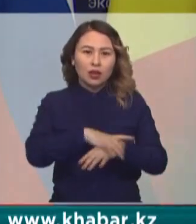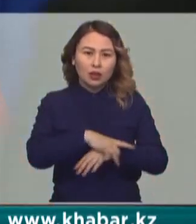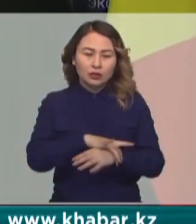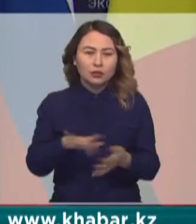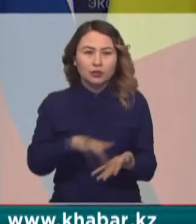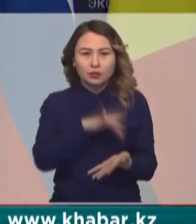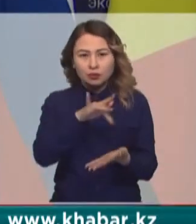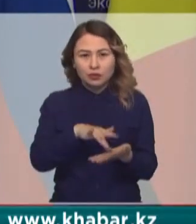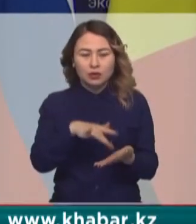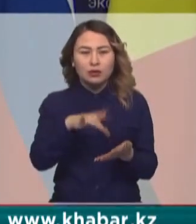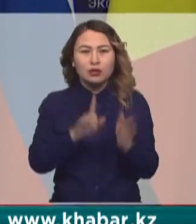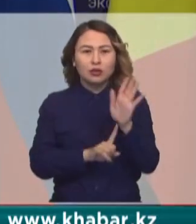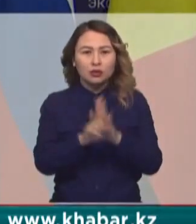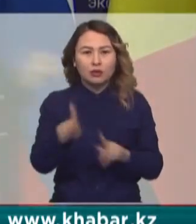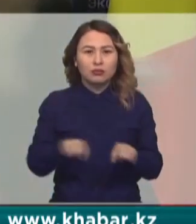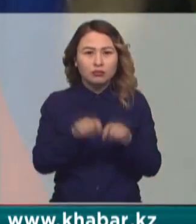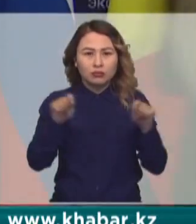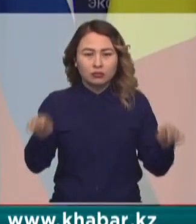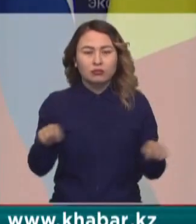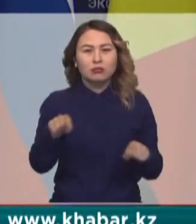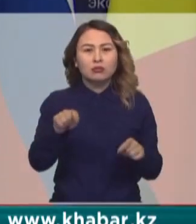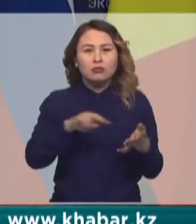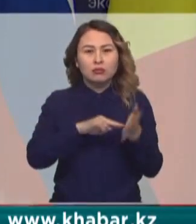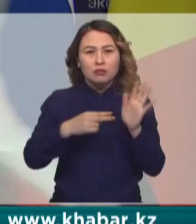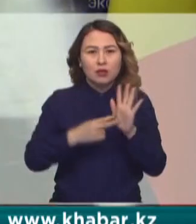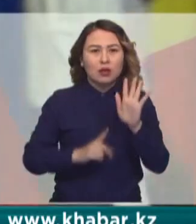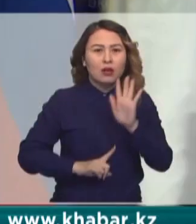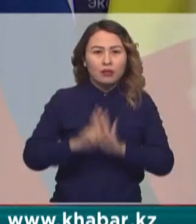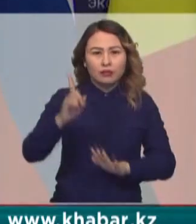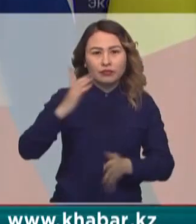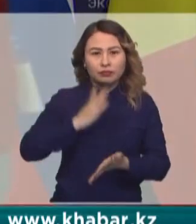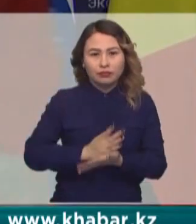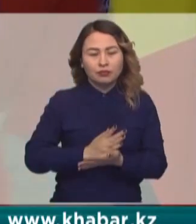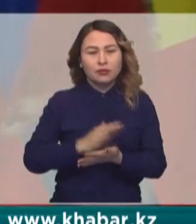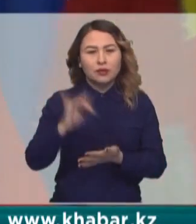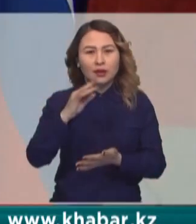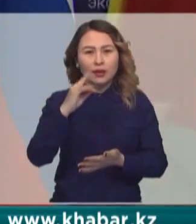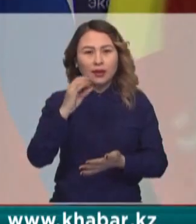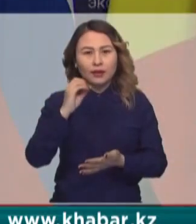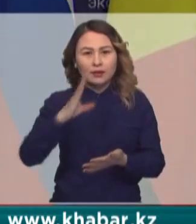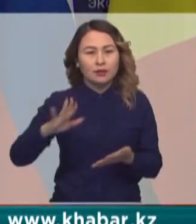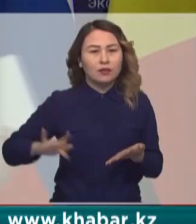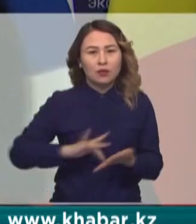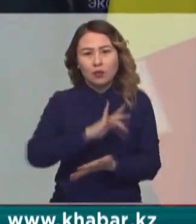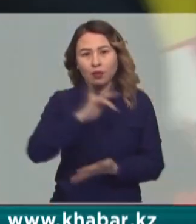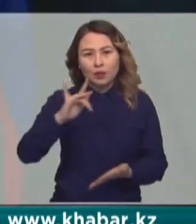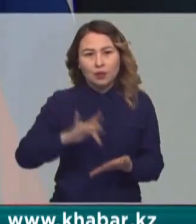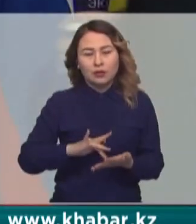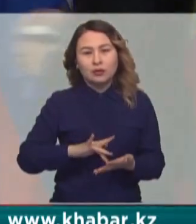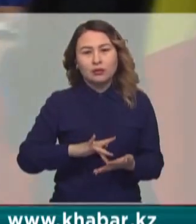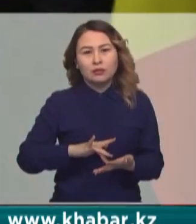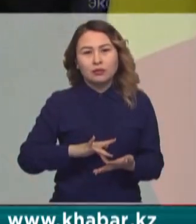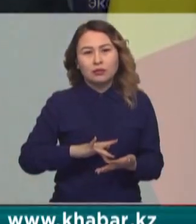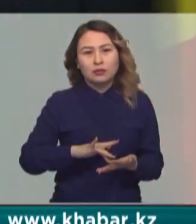қаласында пилоттық режимде проектіміз басталды. Және де Киев қаласына біз